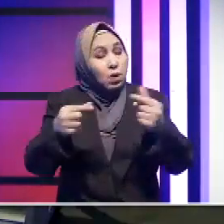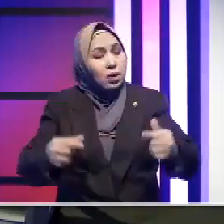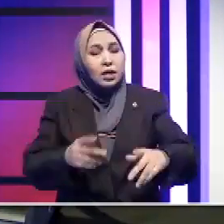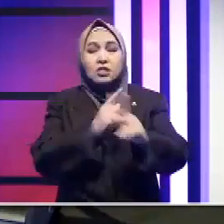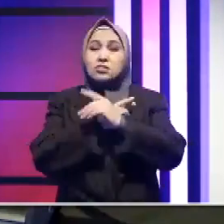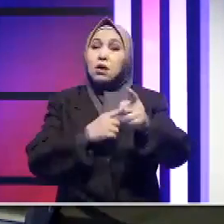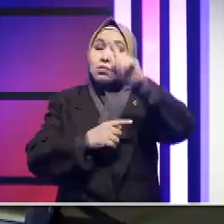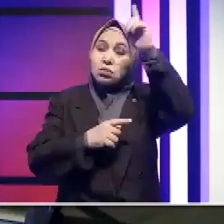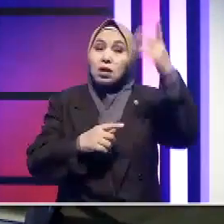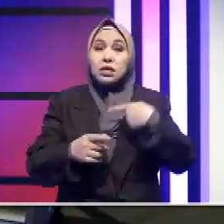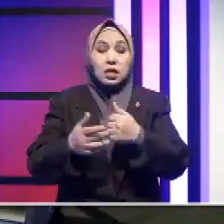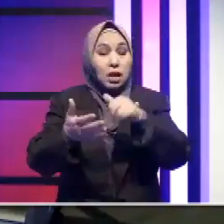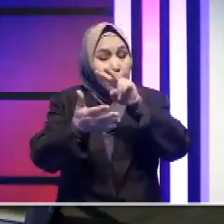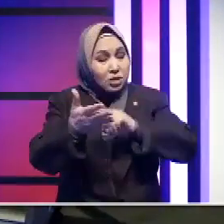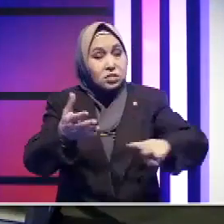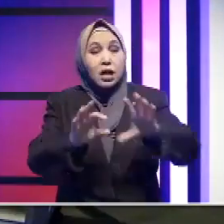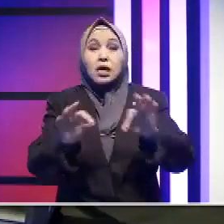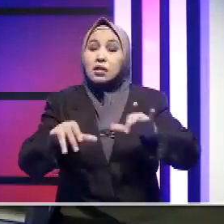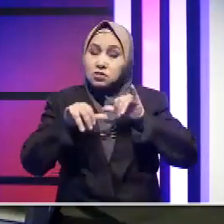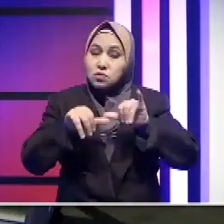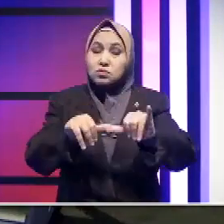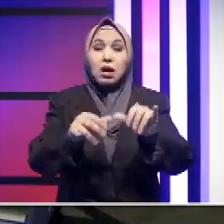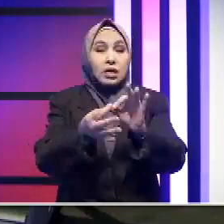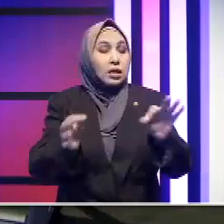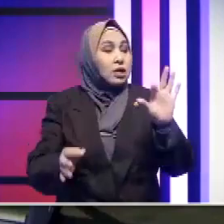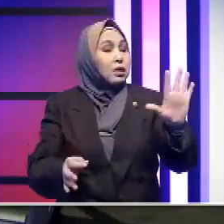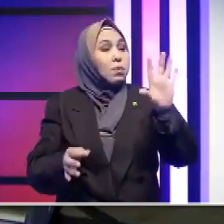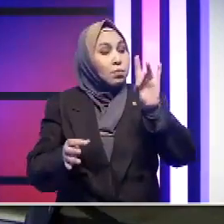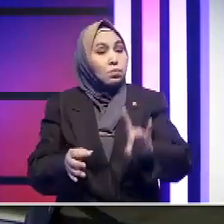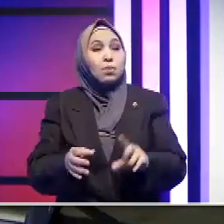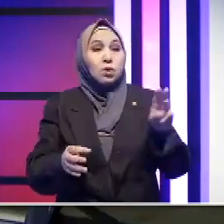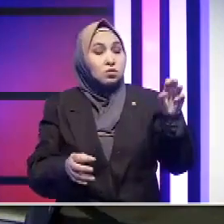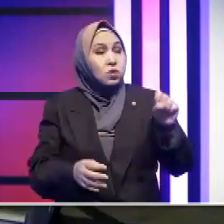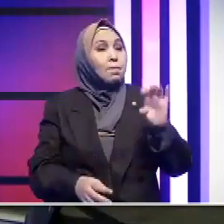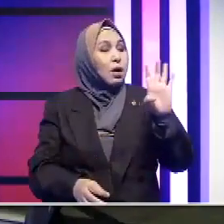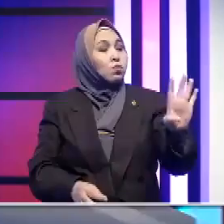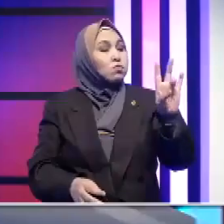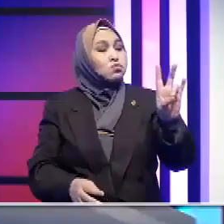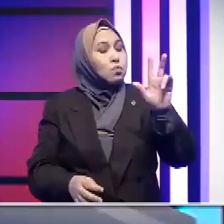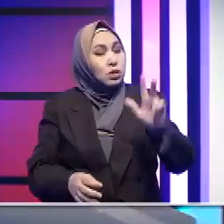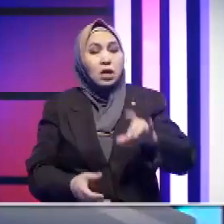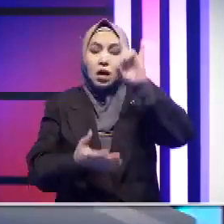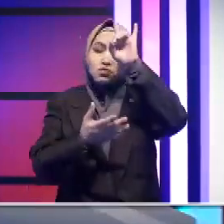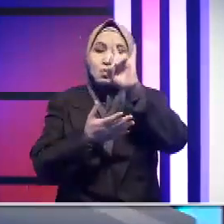Ta'ala Kita percaya gas terusnya Ajax yang ke-58 di halaman 473 audzubillahiminasyaitonirojim